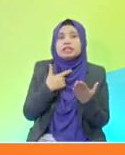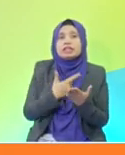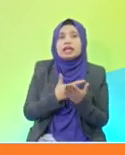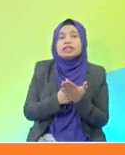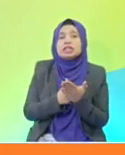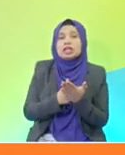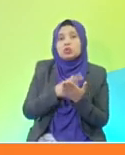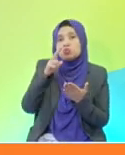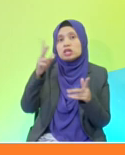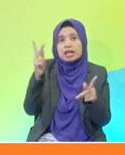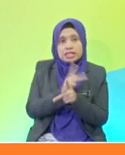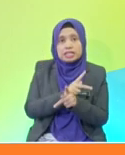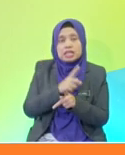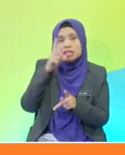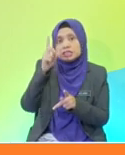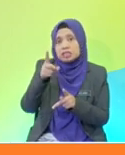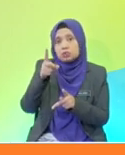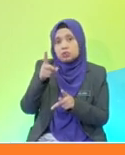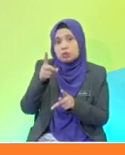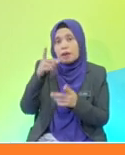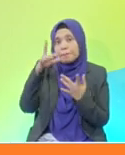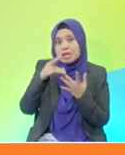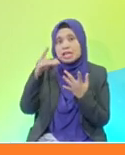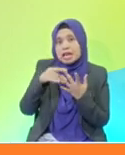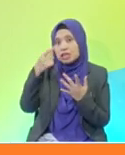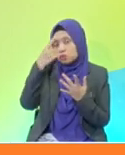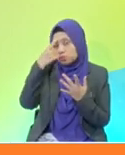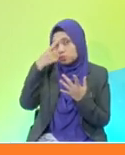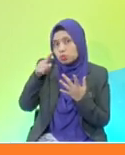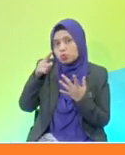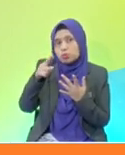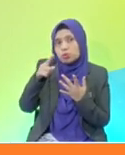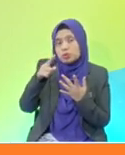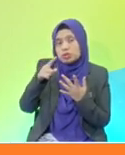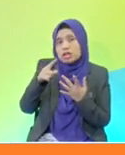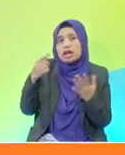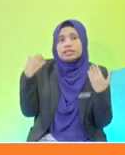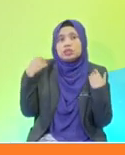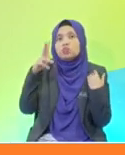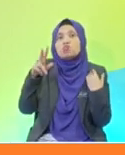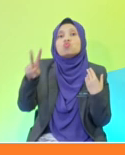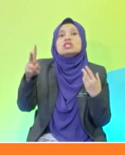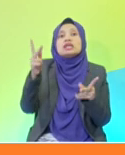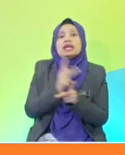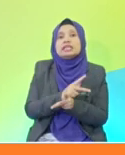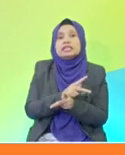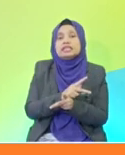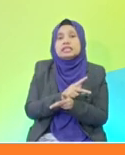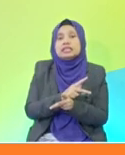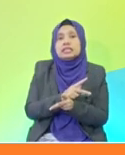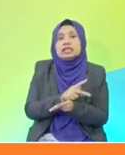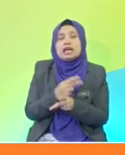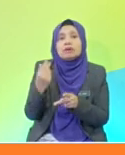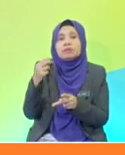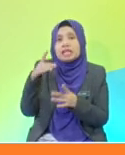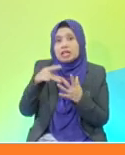Dimana Satu dilihat untuk satu akan ada dua kali pilihan untuk 2 ada